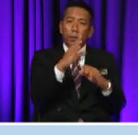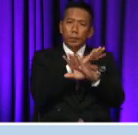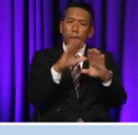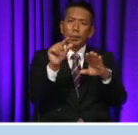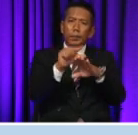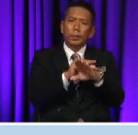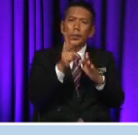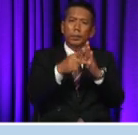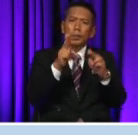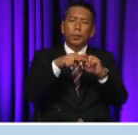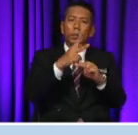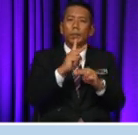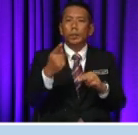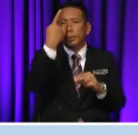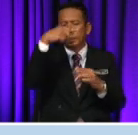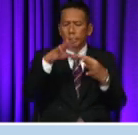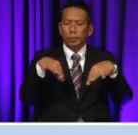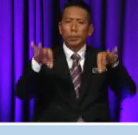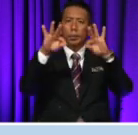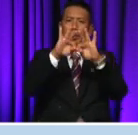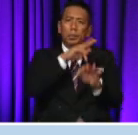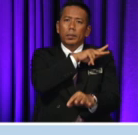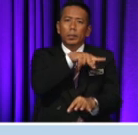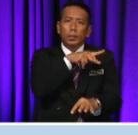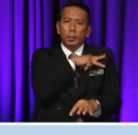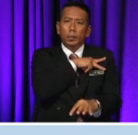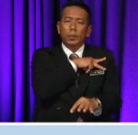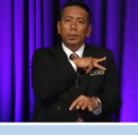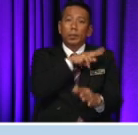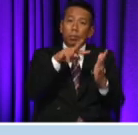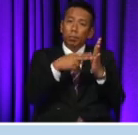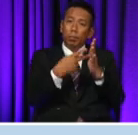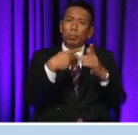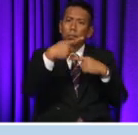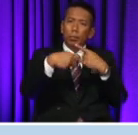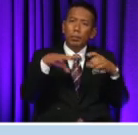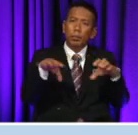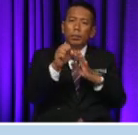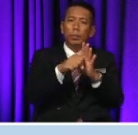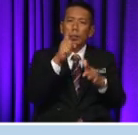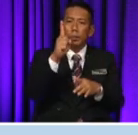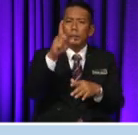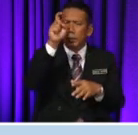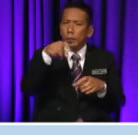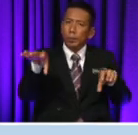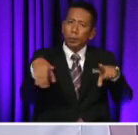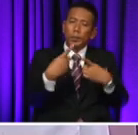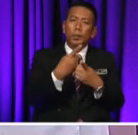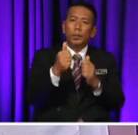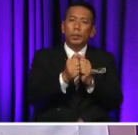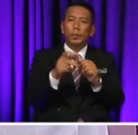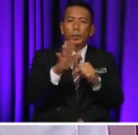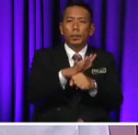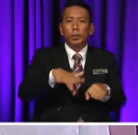kedudukan untuk kepentingan sendiri Maksudnya aku miliki itu buat sesuatu kita mesti buat dengan penuh rasa